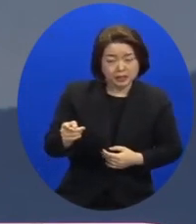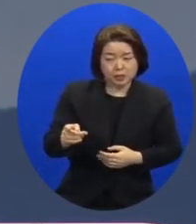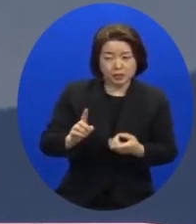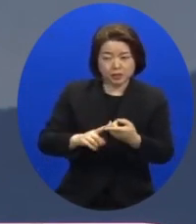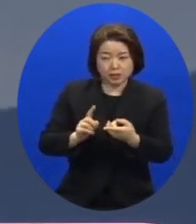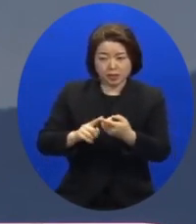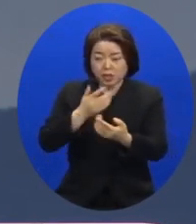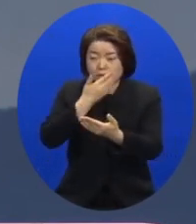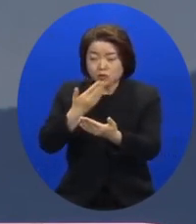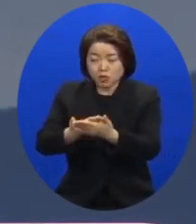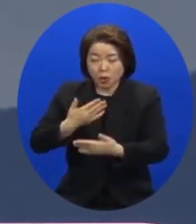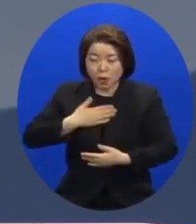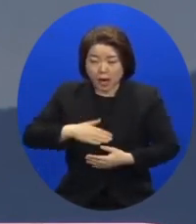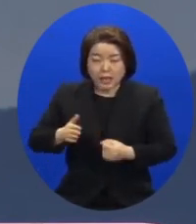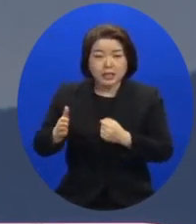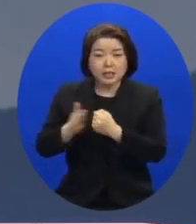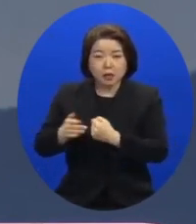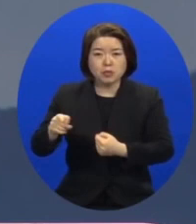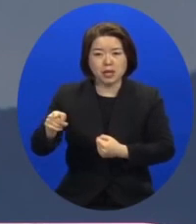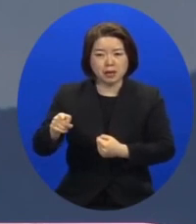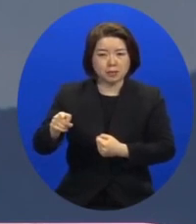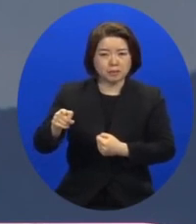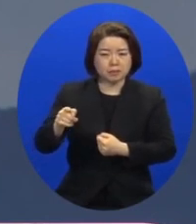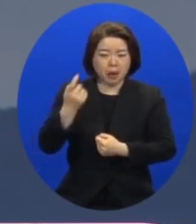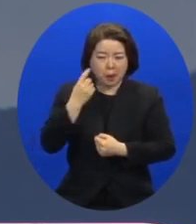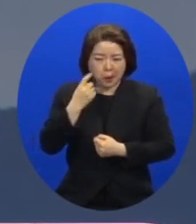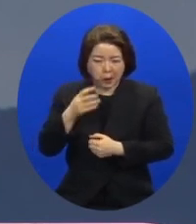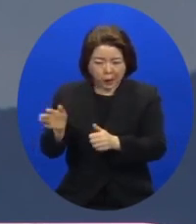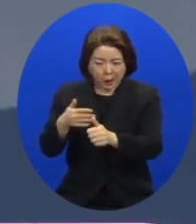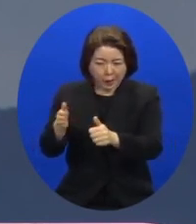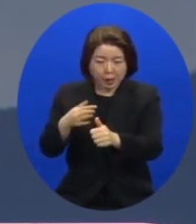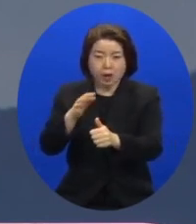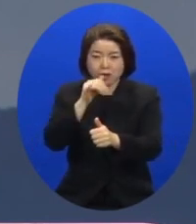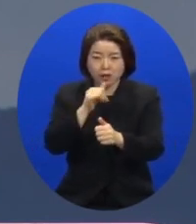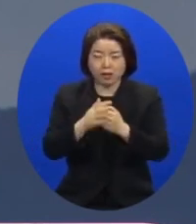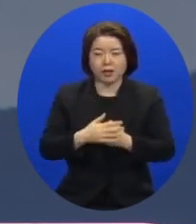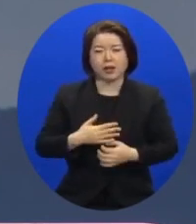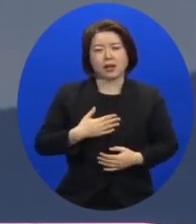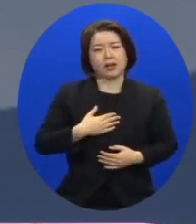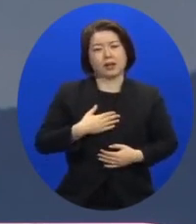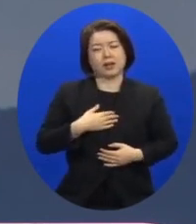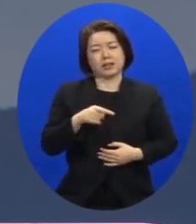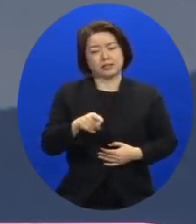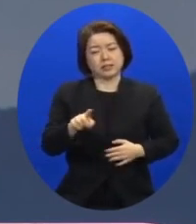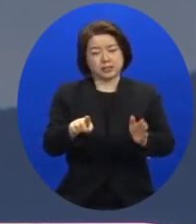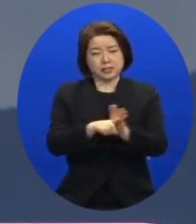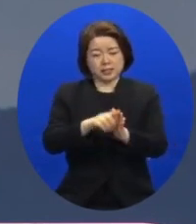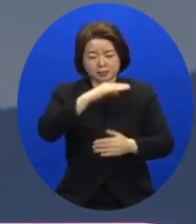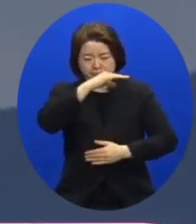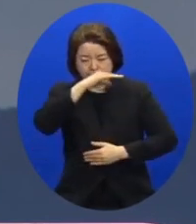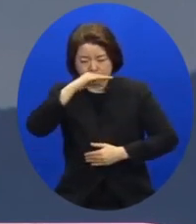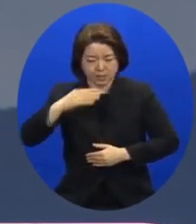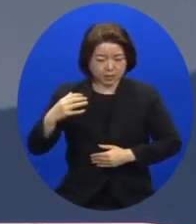그거 중요하다는 걸 알고 있는 거구요 내가 이 신앙은 바로 가져야 되겠구나 오히려